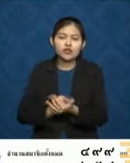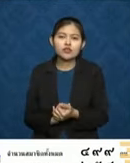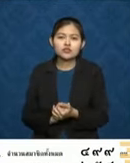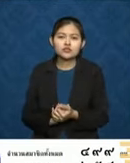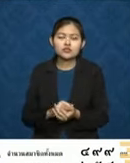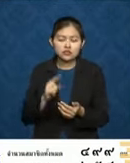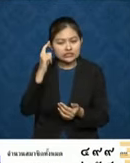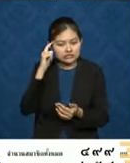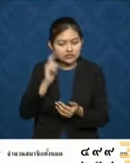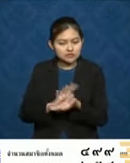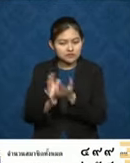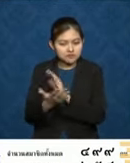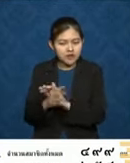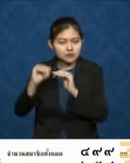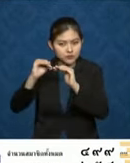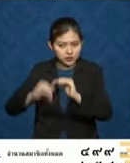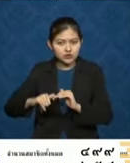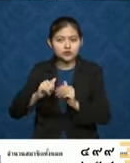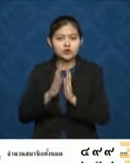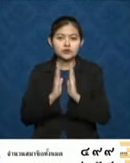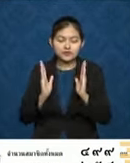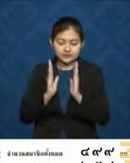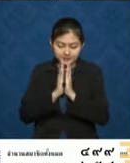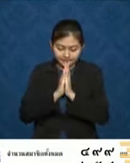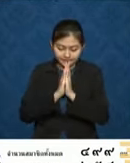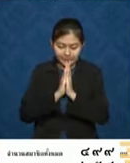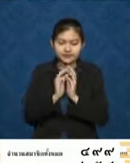จะต้องหาทางลดลงเลยครับขอบพระคุณ